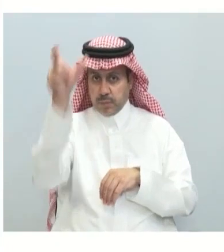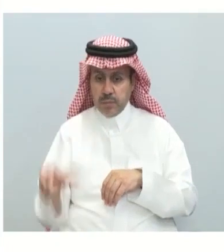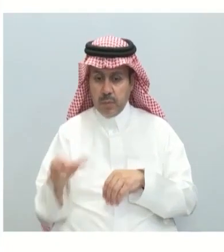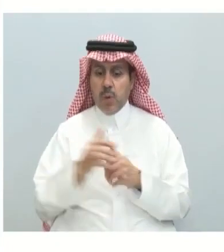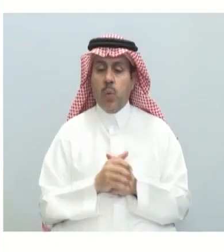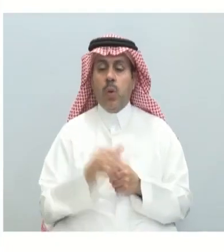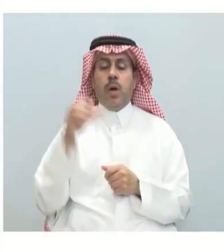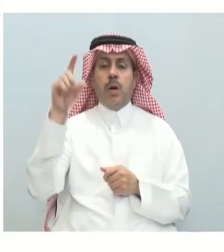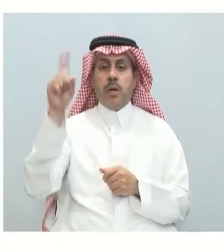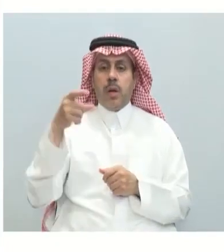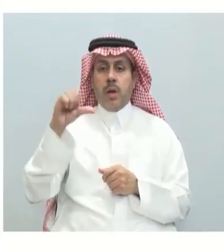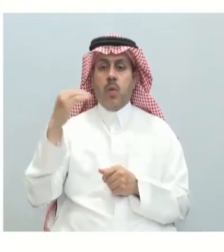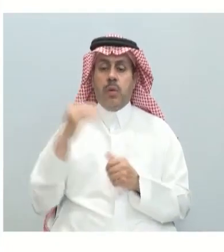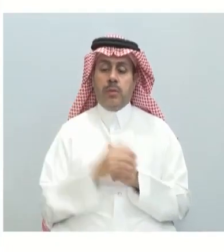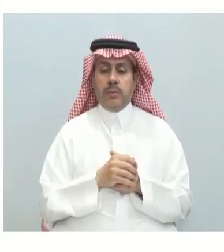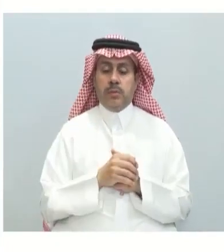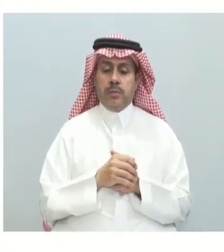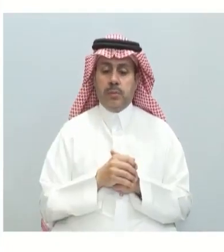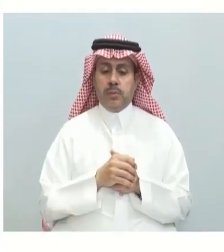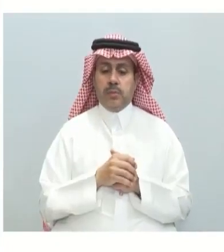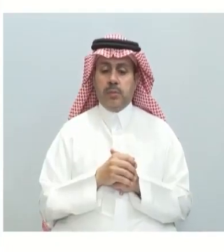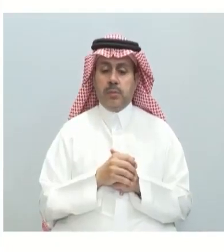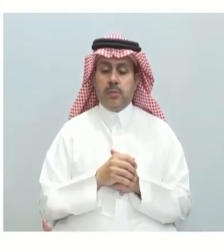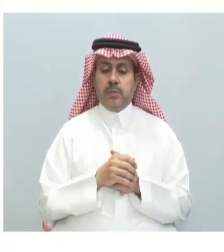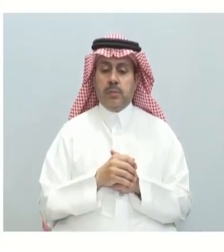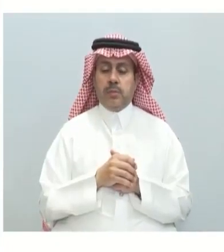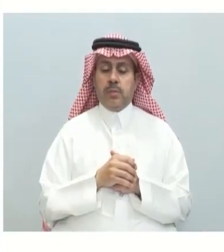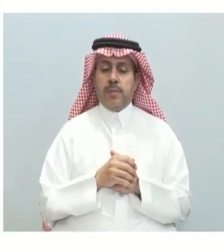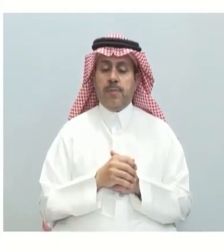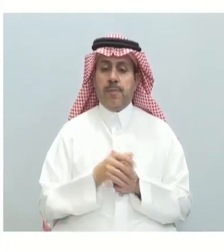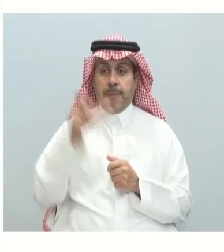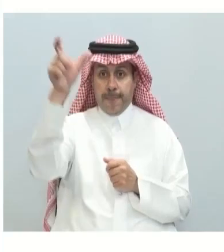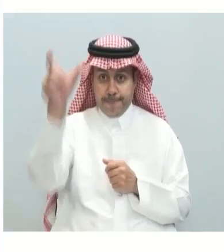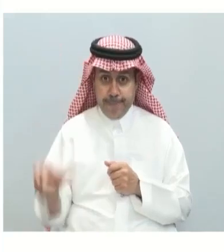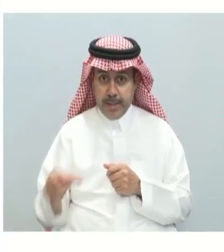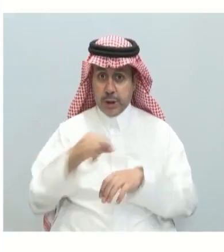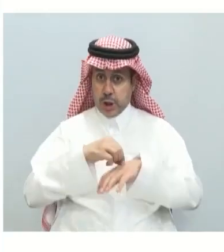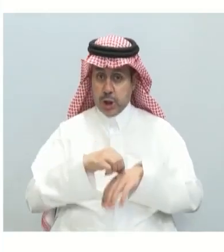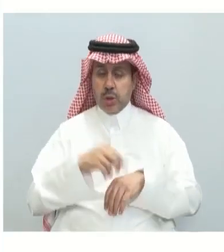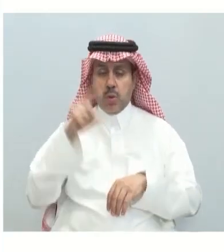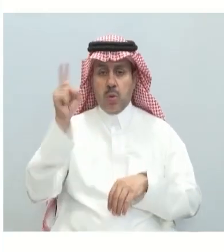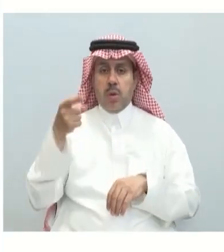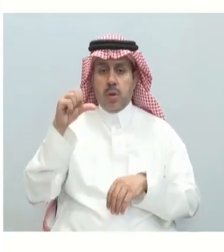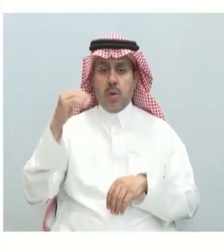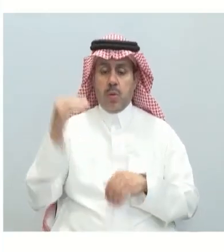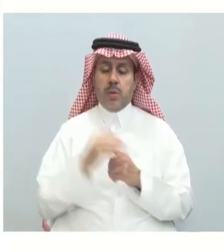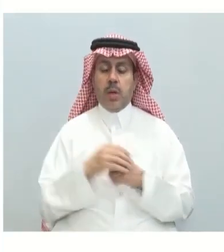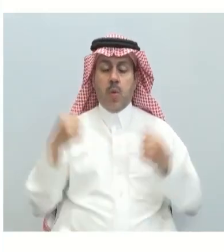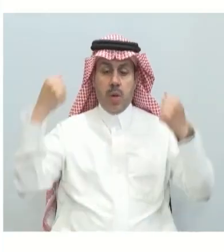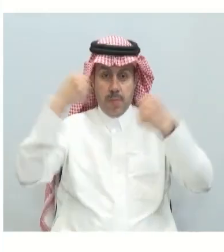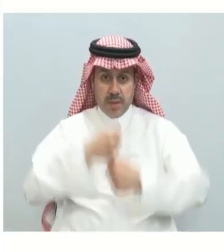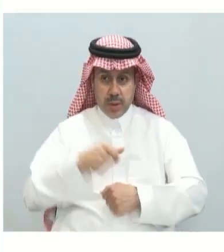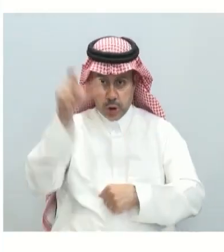جسد وروح الانسان جسد وروح مكون من هذا ومن هذا ولباس الجسد